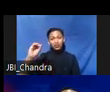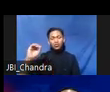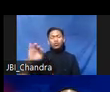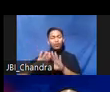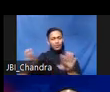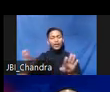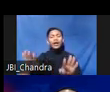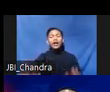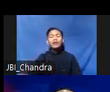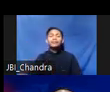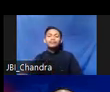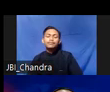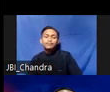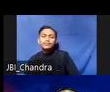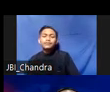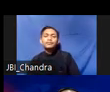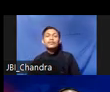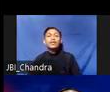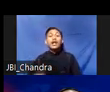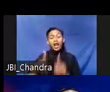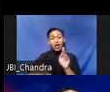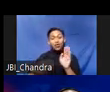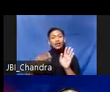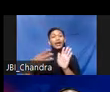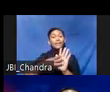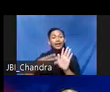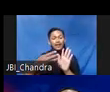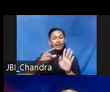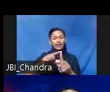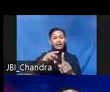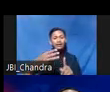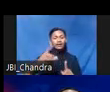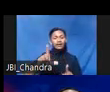sedangkan di mendeley itu wajib ya nanti bisa